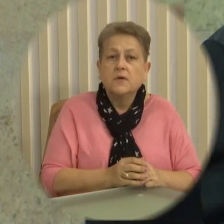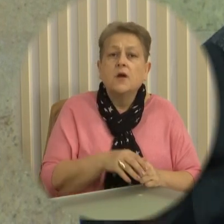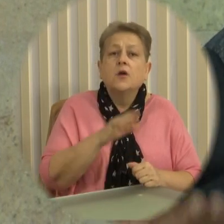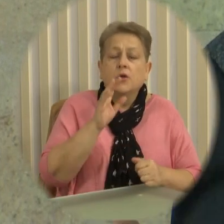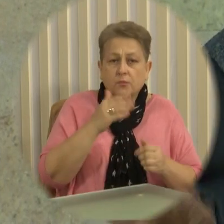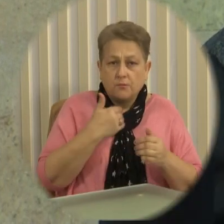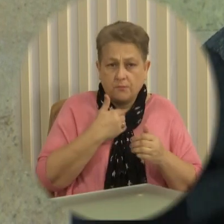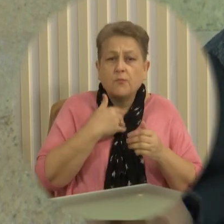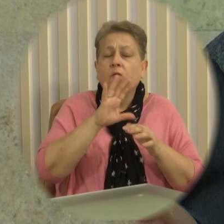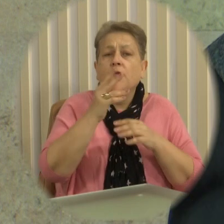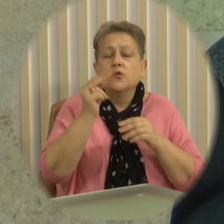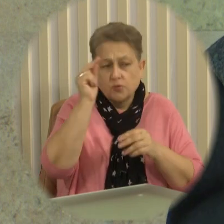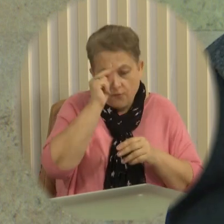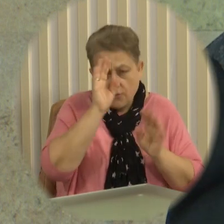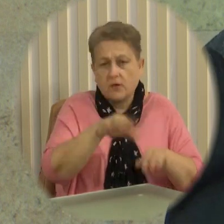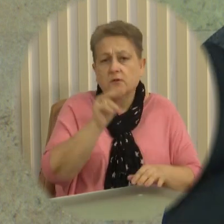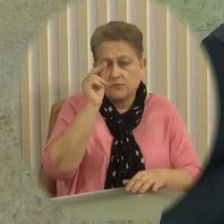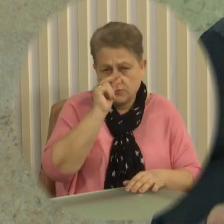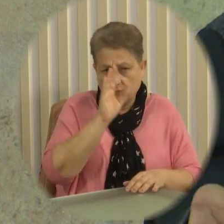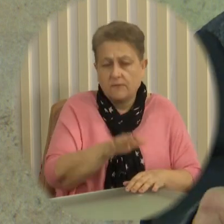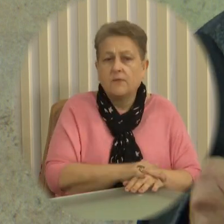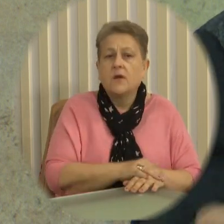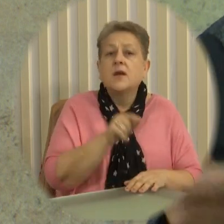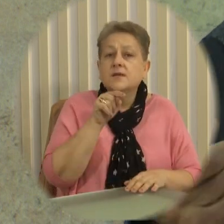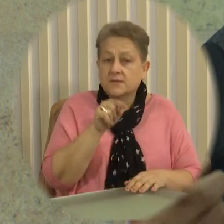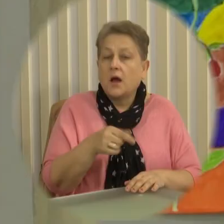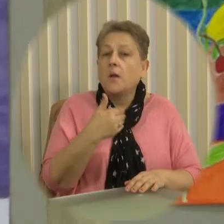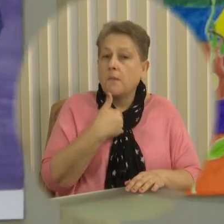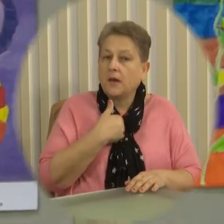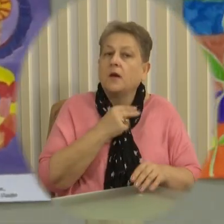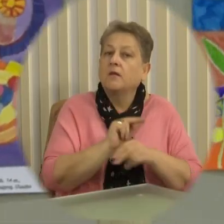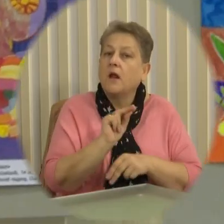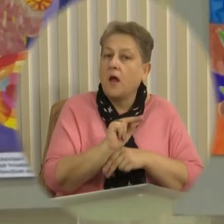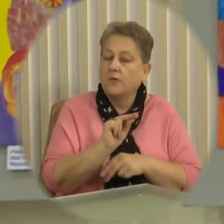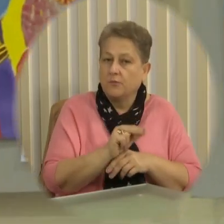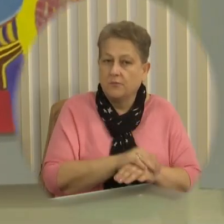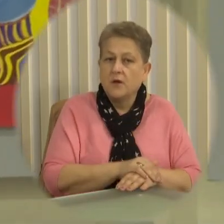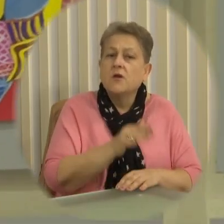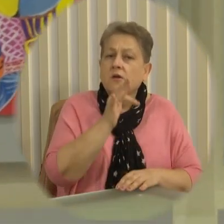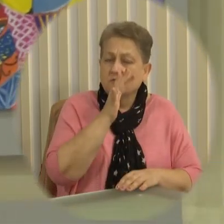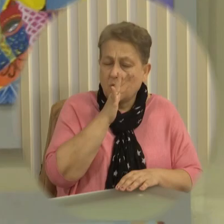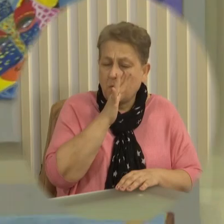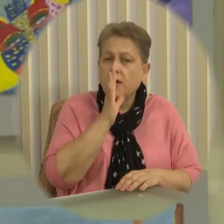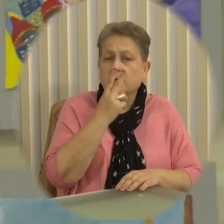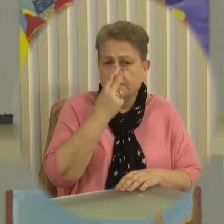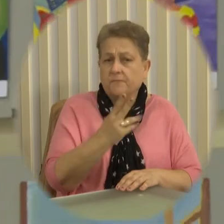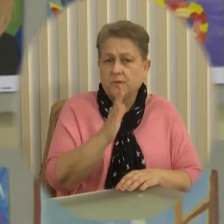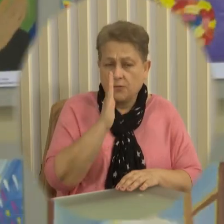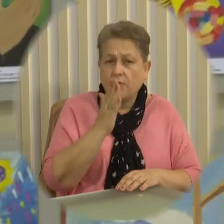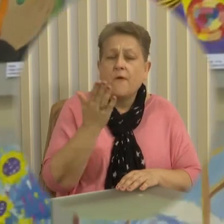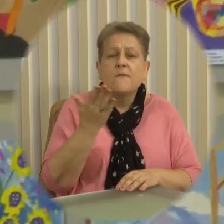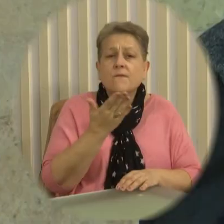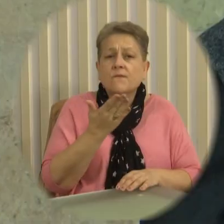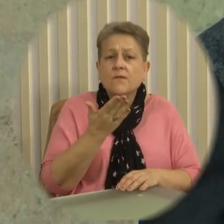թող հասնեն մեզ, թող սովորեն, ստեղ էլ մենք ենք թելադրողը։ Ժամանակը ցույց է տալիս,